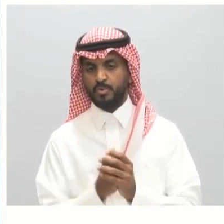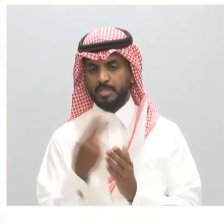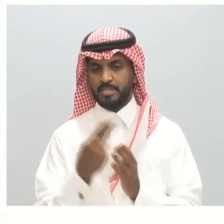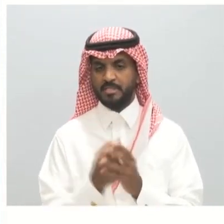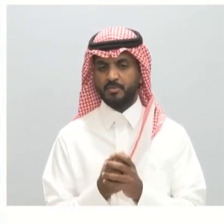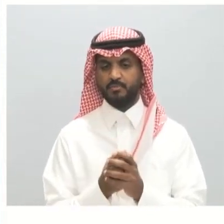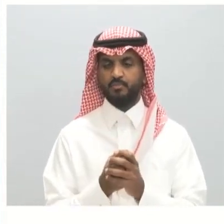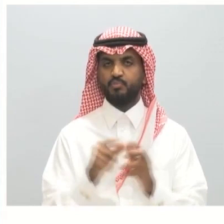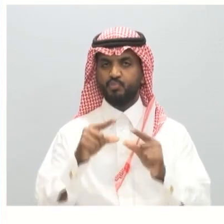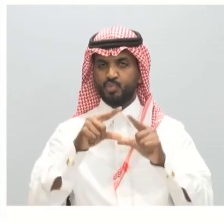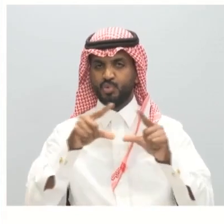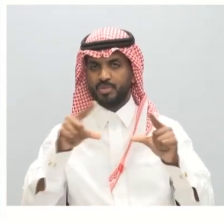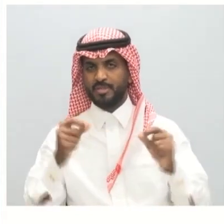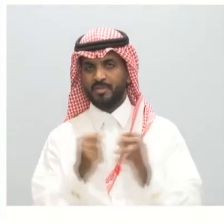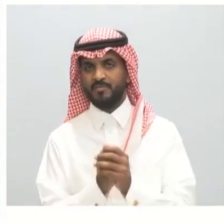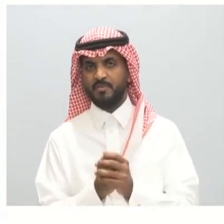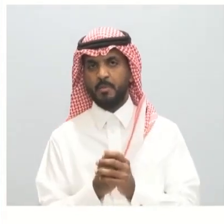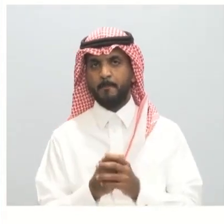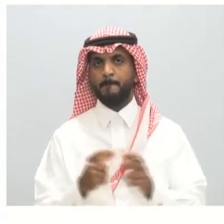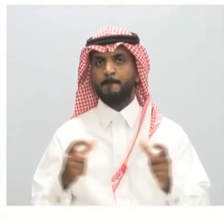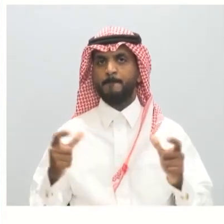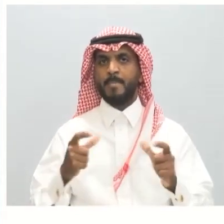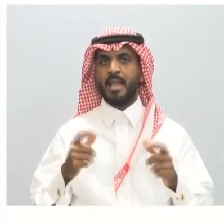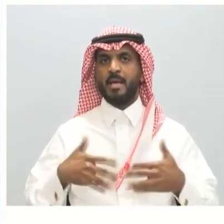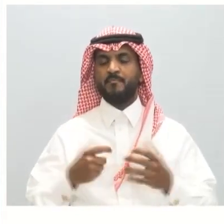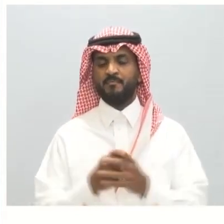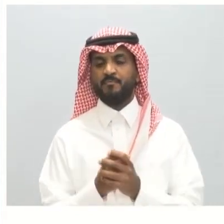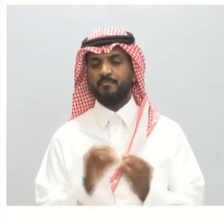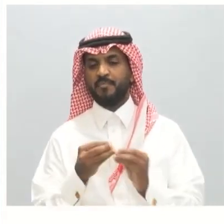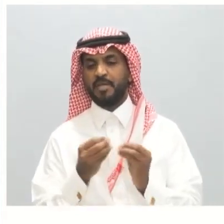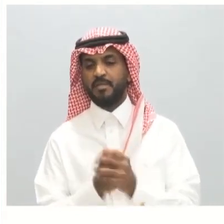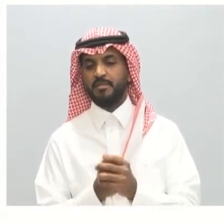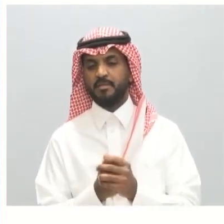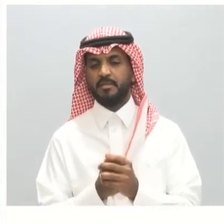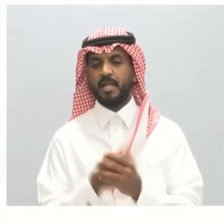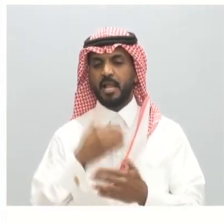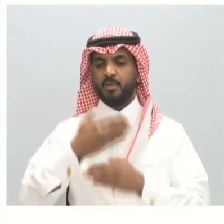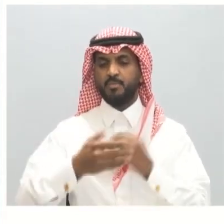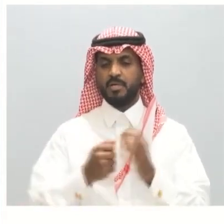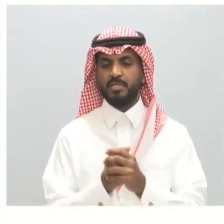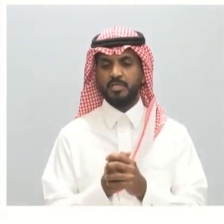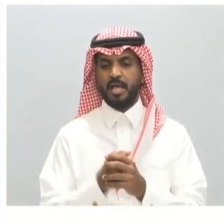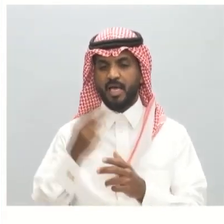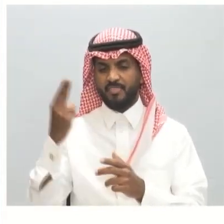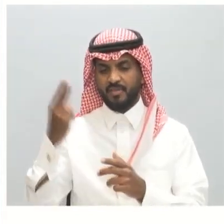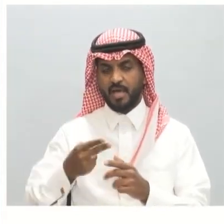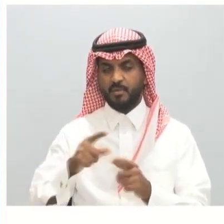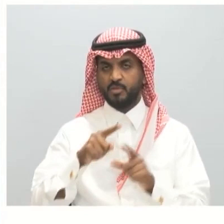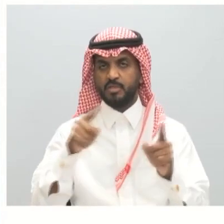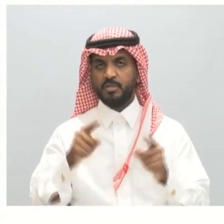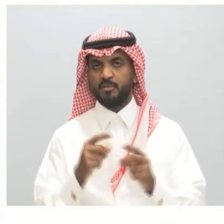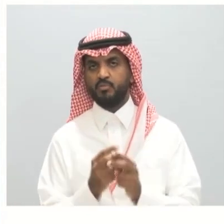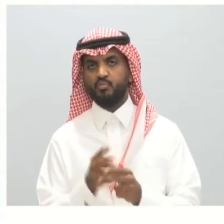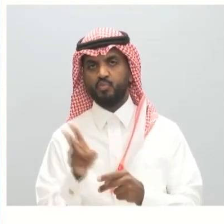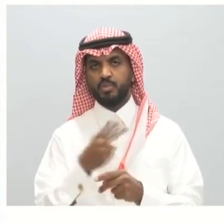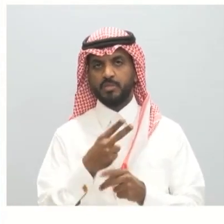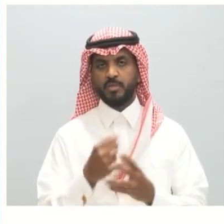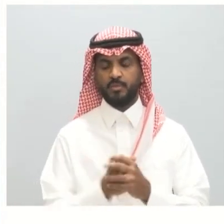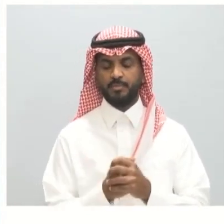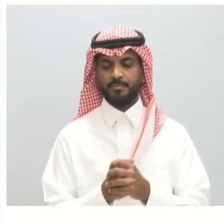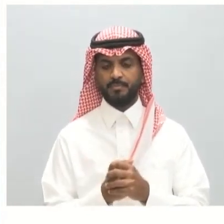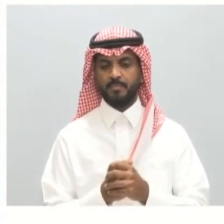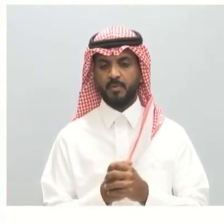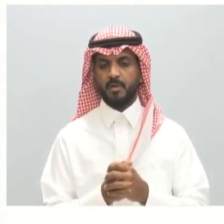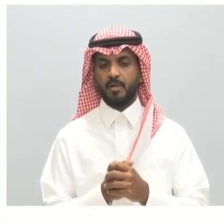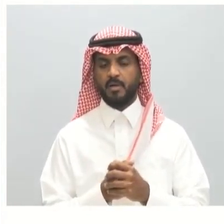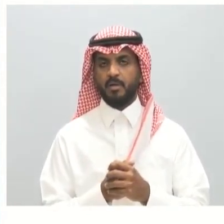مستطيلا في ملعب فن الق ملاحظه اضلاع المستطيله المتقابله متساويه حل